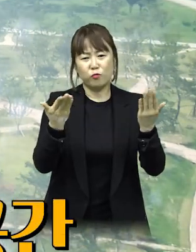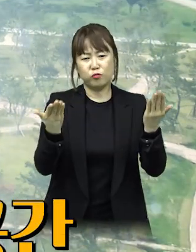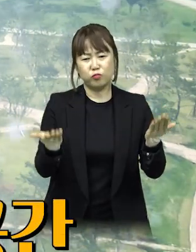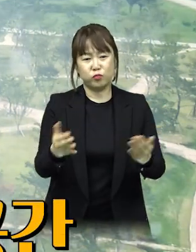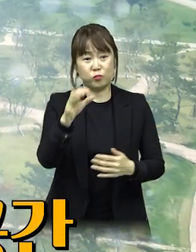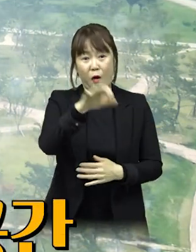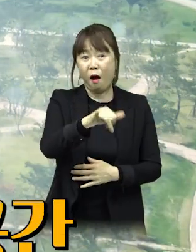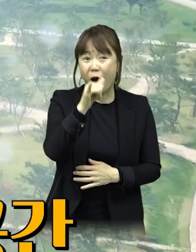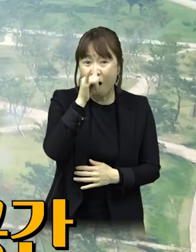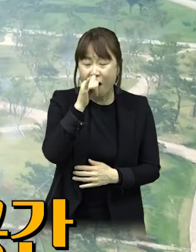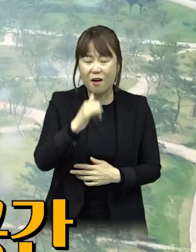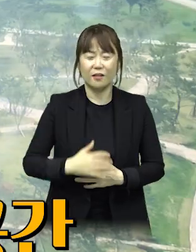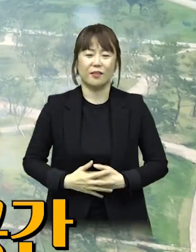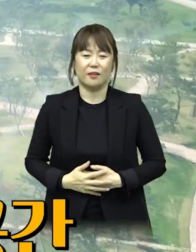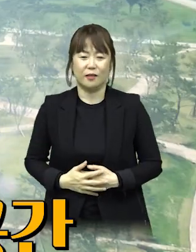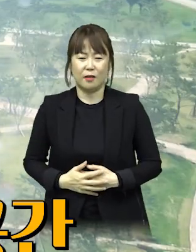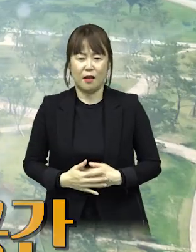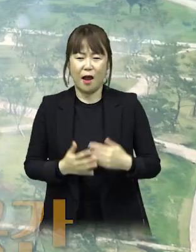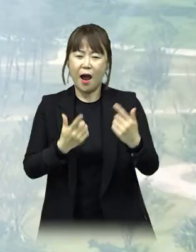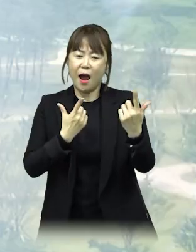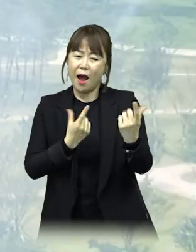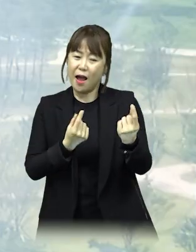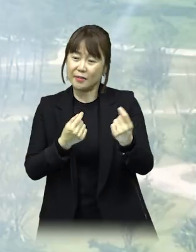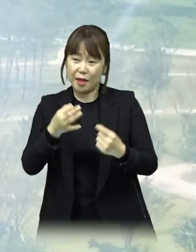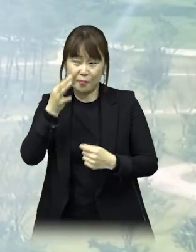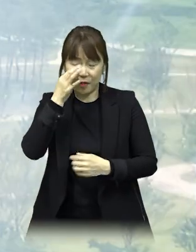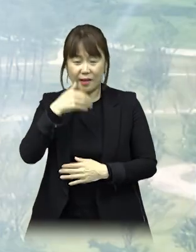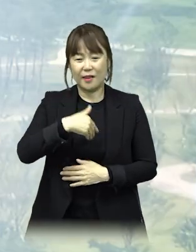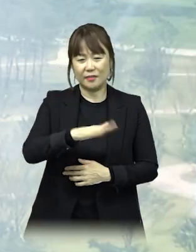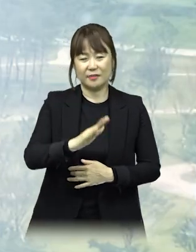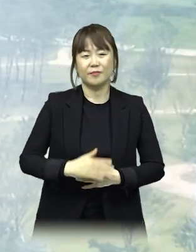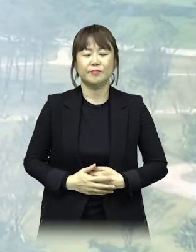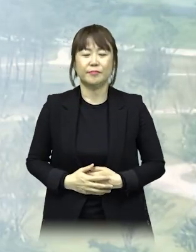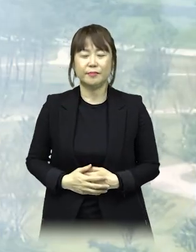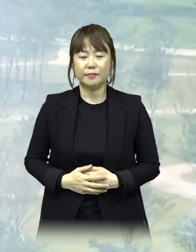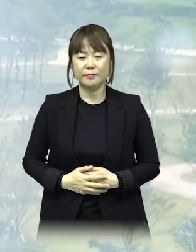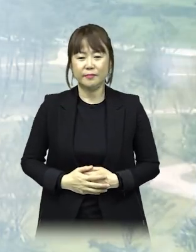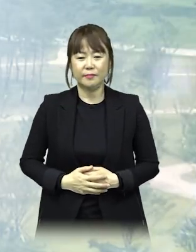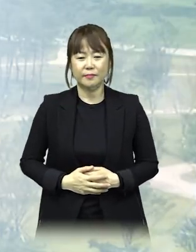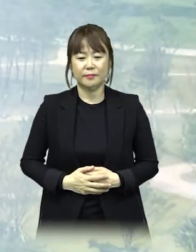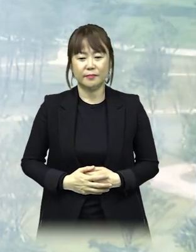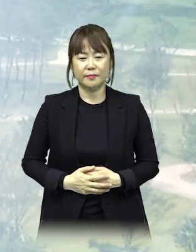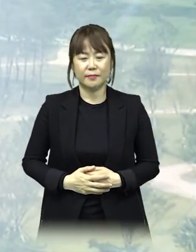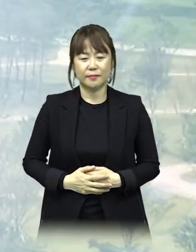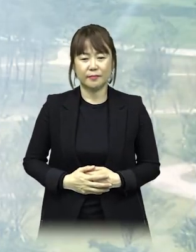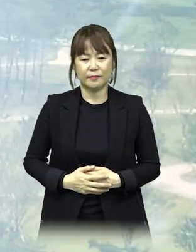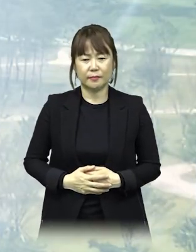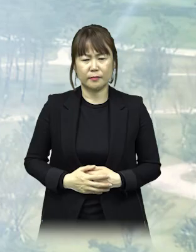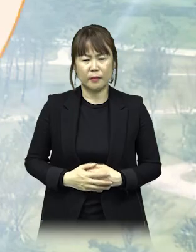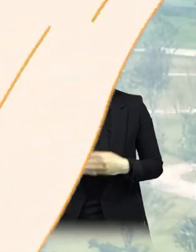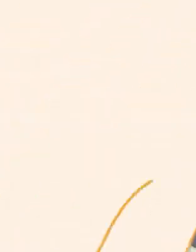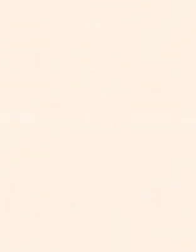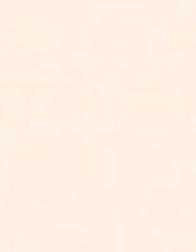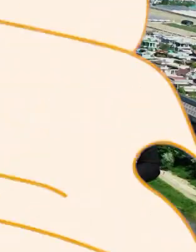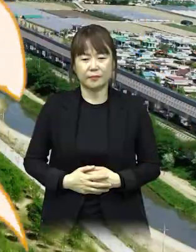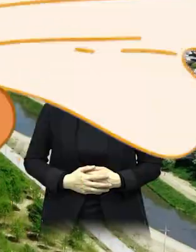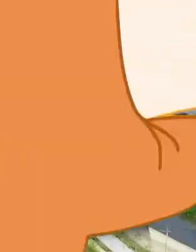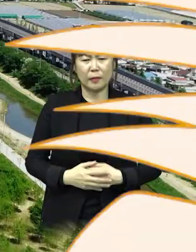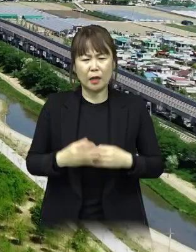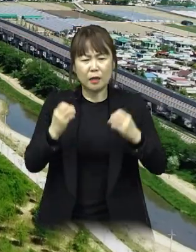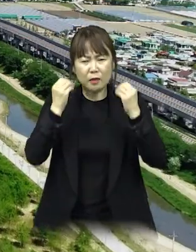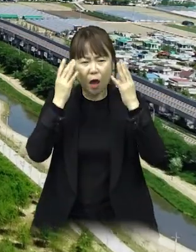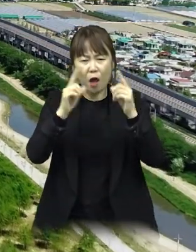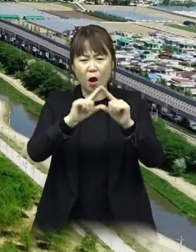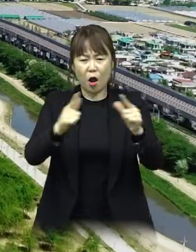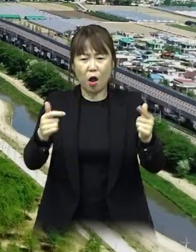방법으로 주목받고 있는 힐링존이 있다고 합니다. 과연 어떻게 되어 있는지 함께 가보실까요? 늘